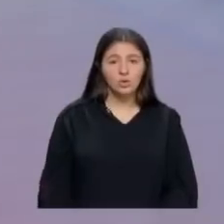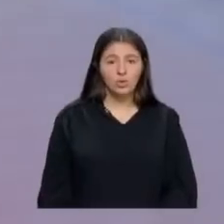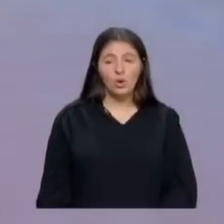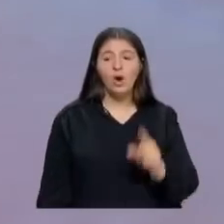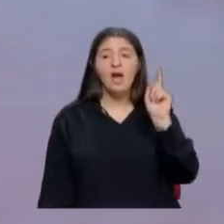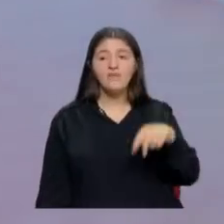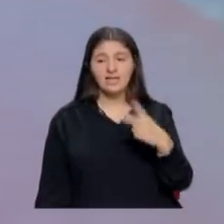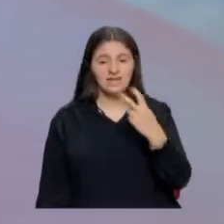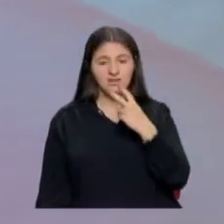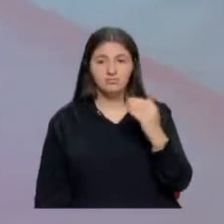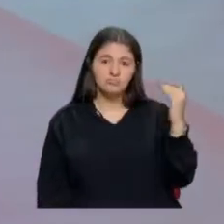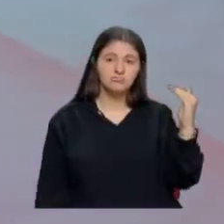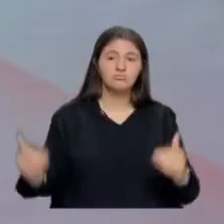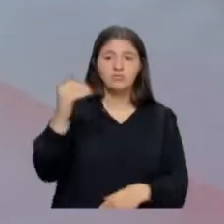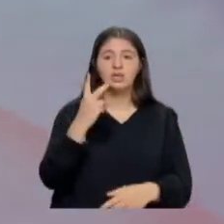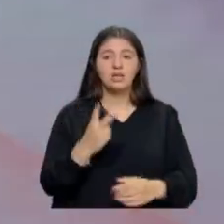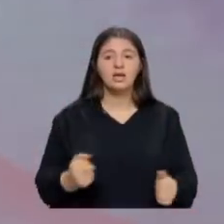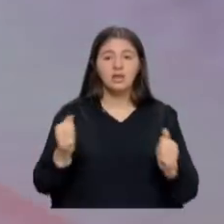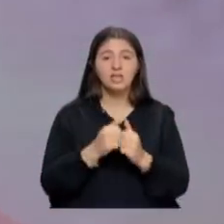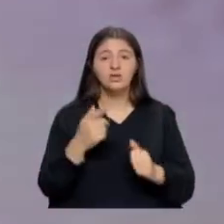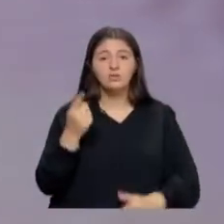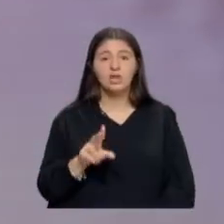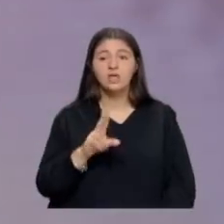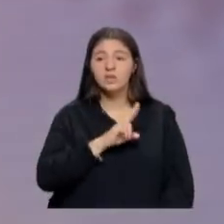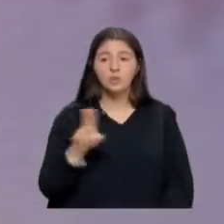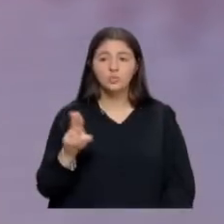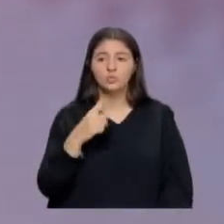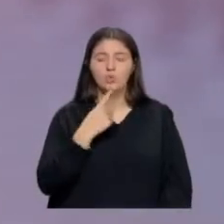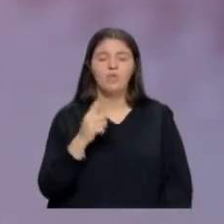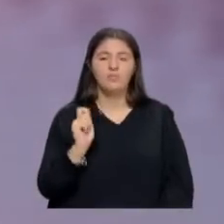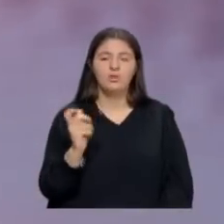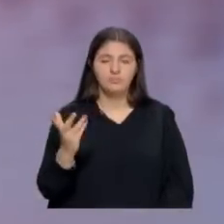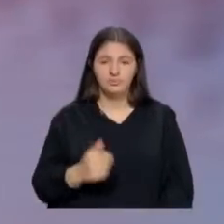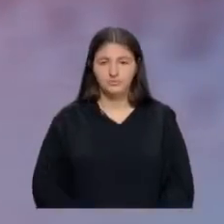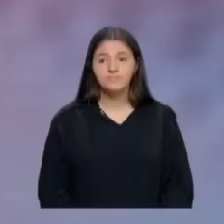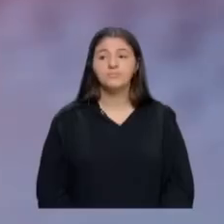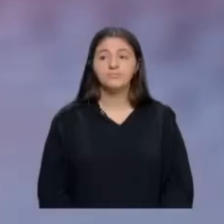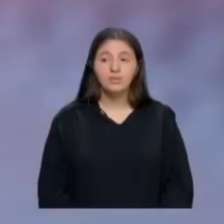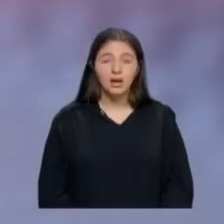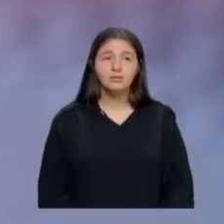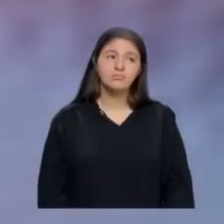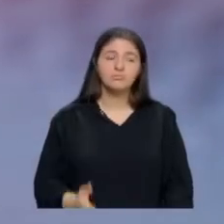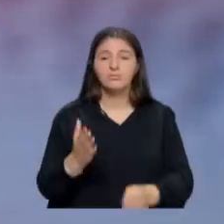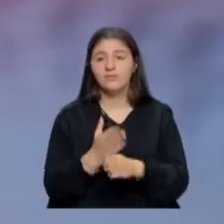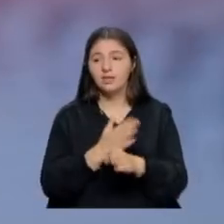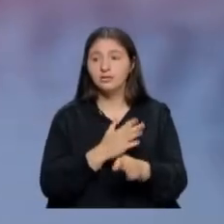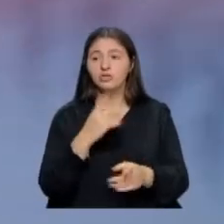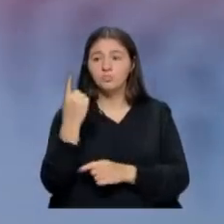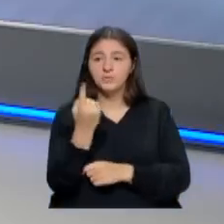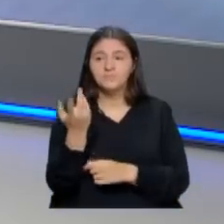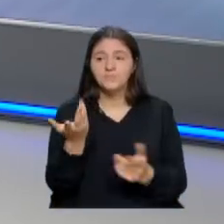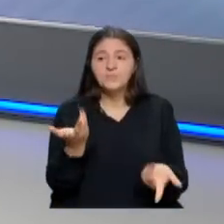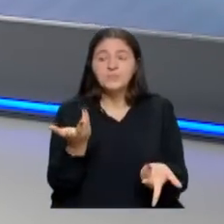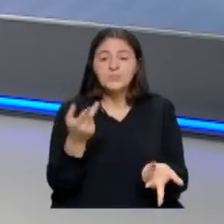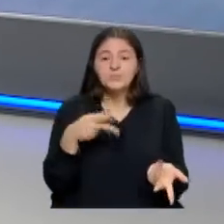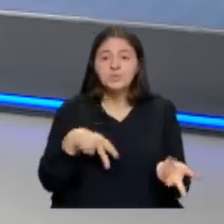vergideki 2 yıllık artış 7 kat yani Yüzde 700 ifadelerini kullandı yani vatandaşlar bir